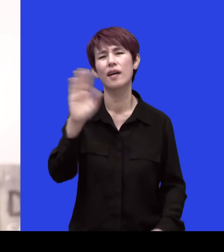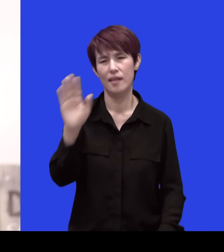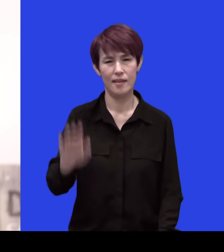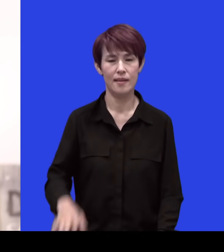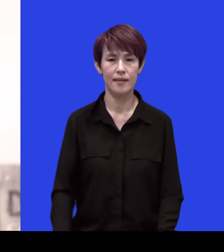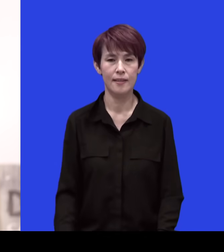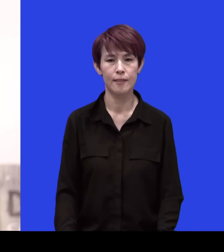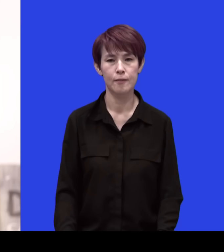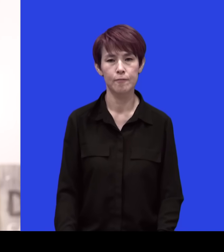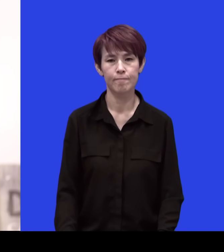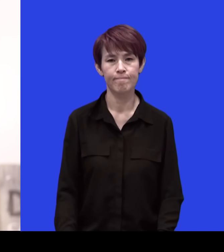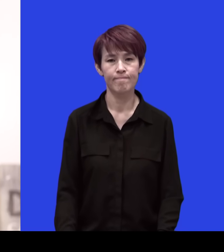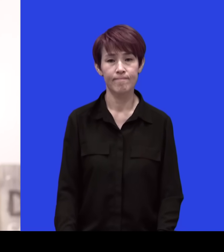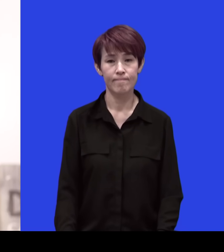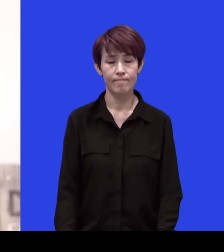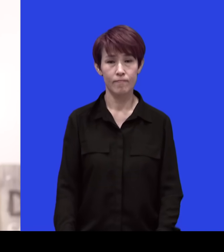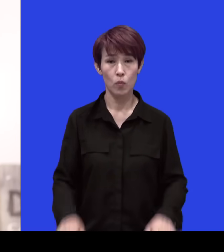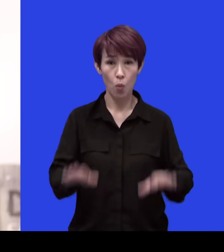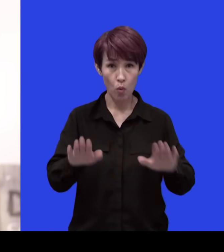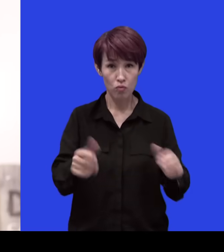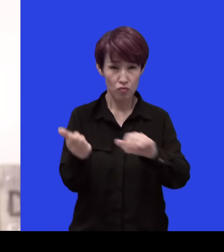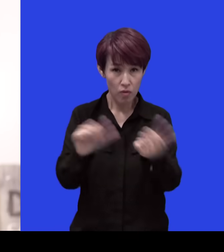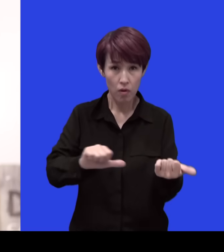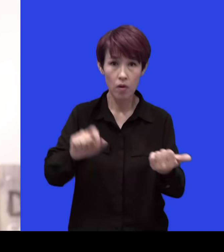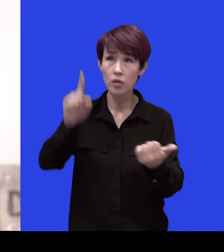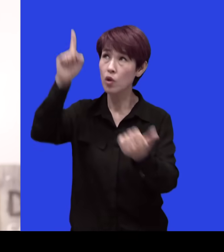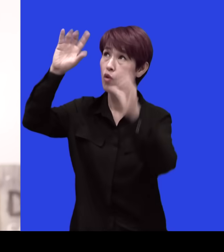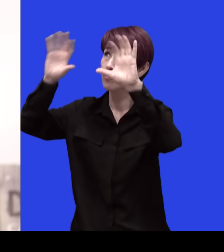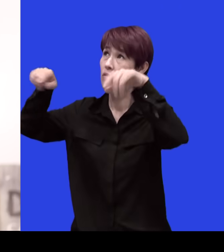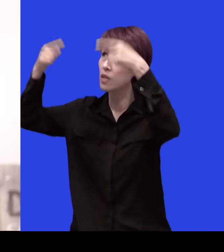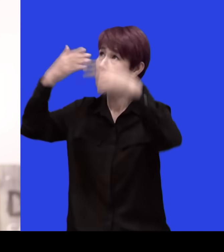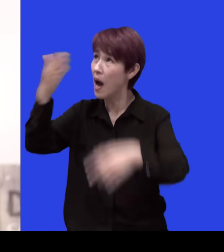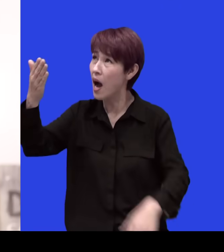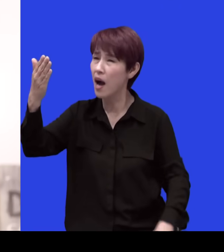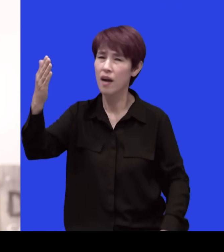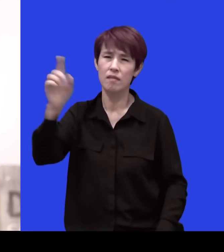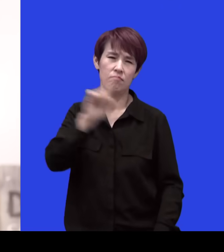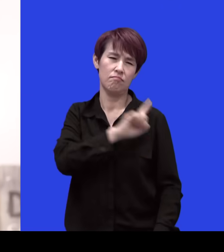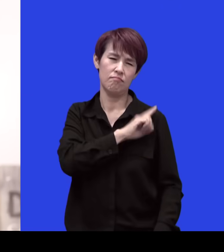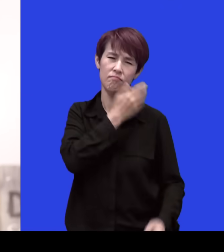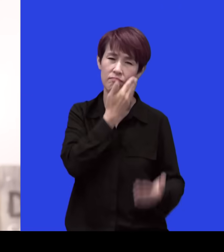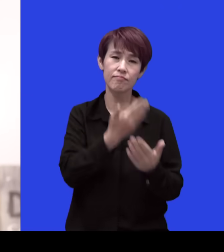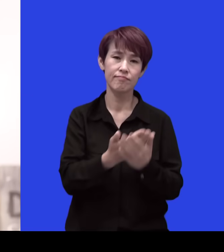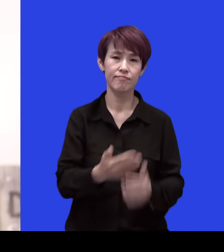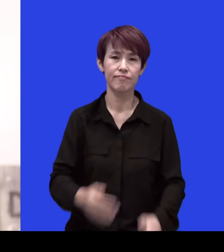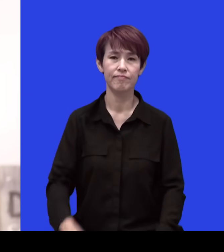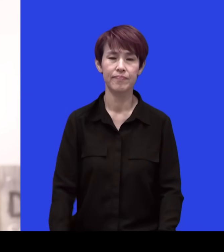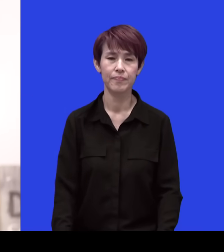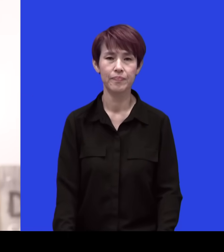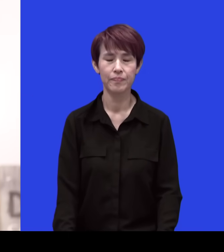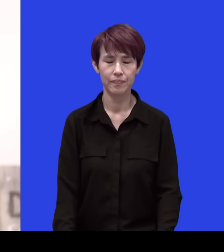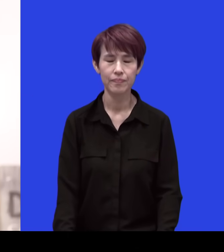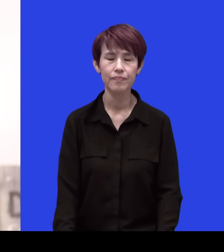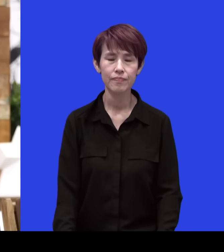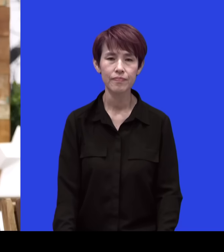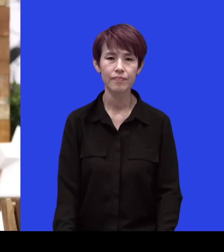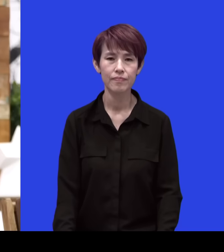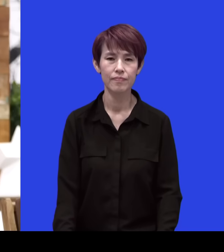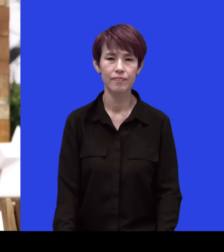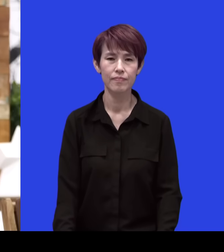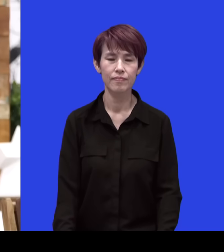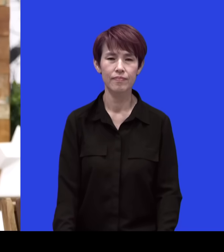아니고 지금 죽어도 천국 갈 수 있느냐 이게 가장 중요하다. 그렇게 제가 기도가